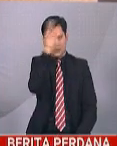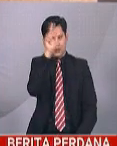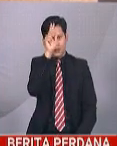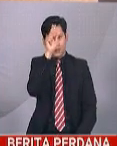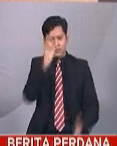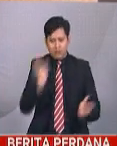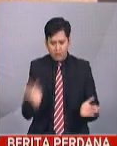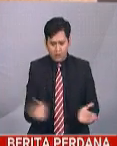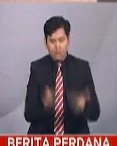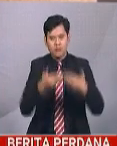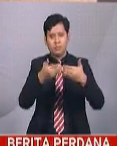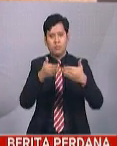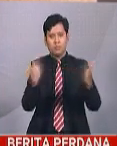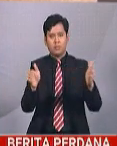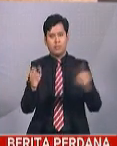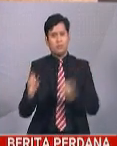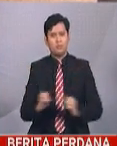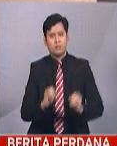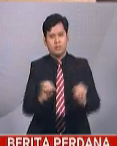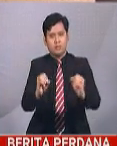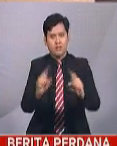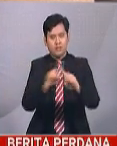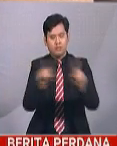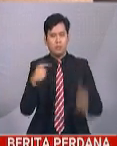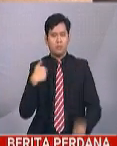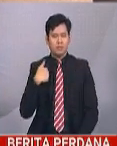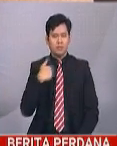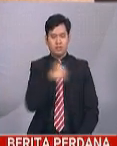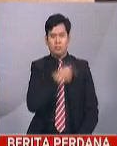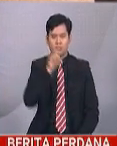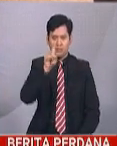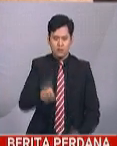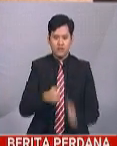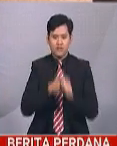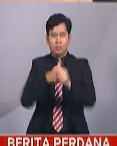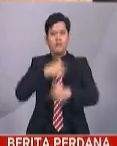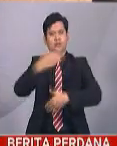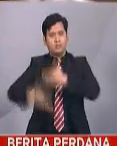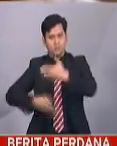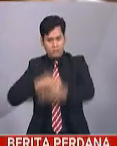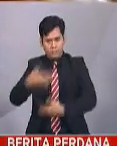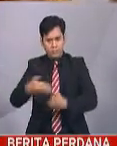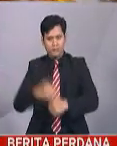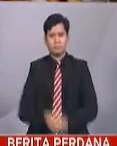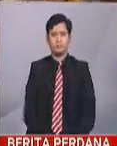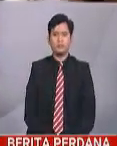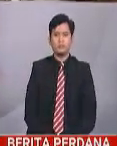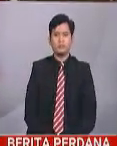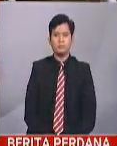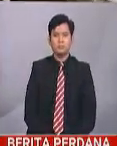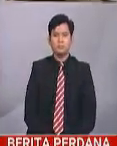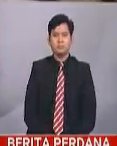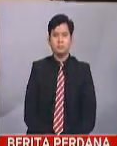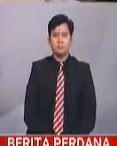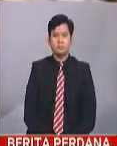saya sambut baik lah benda tu. Cuma kena ikutlah prosedur dia kan, apa yang disuruh tu. Itu sajalah bagi saya.